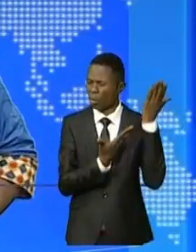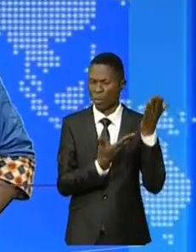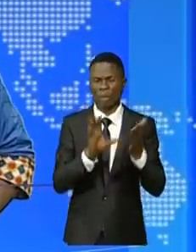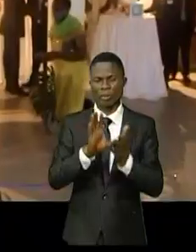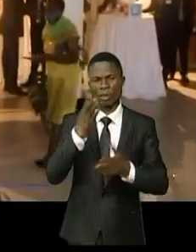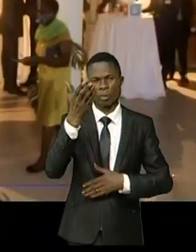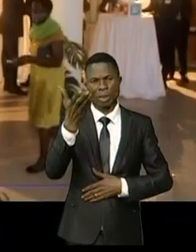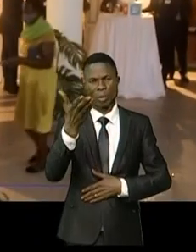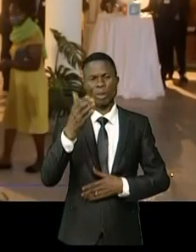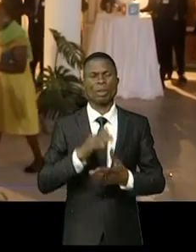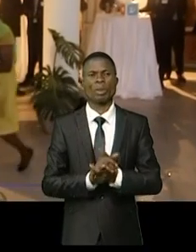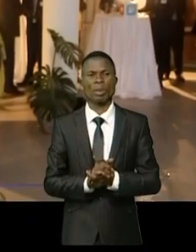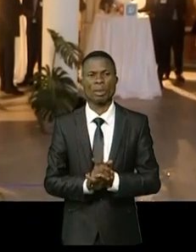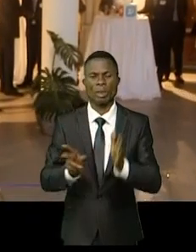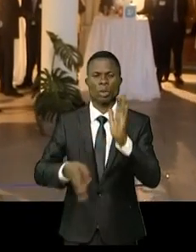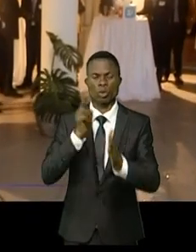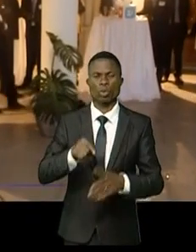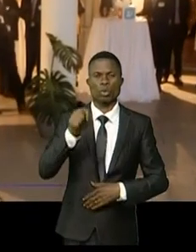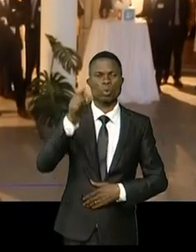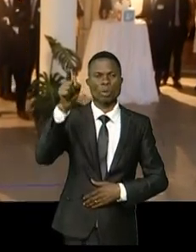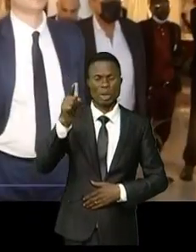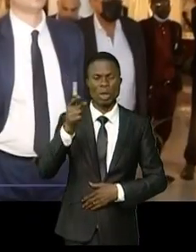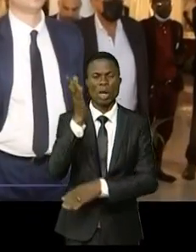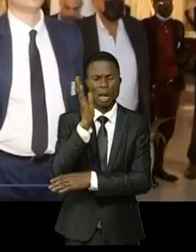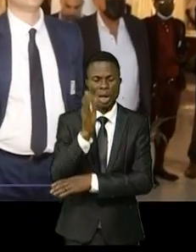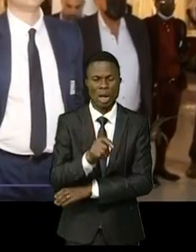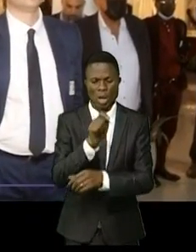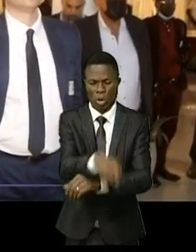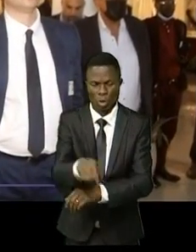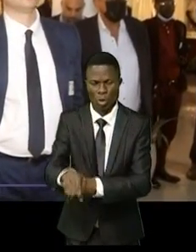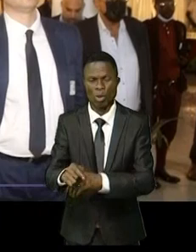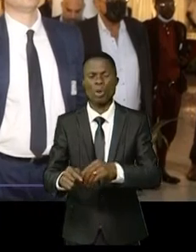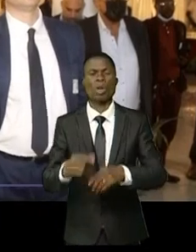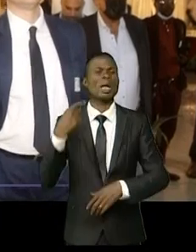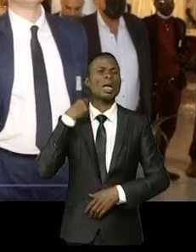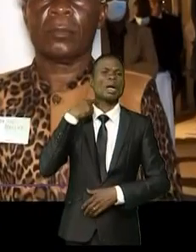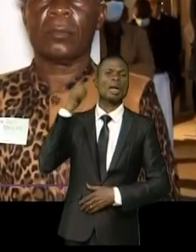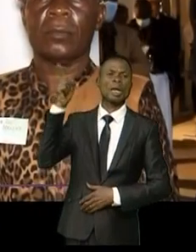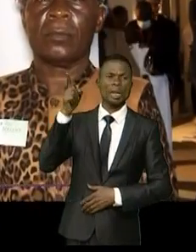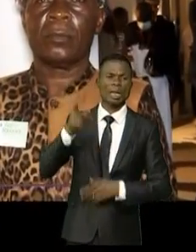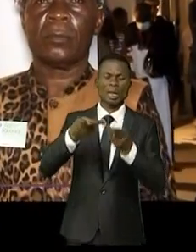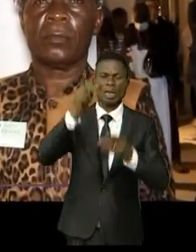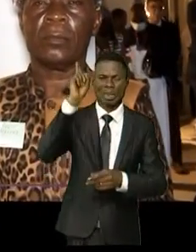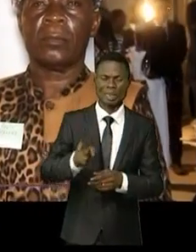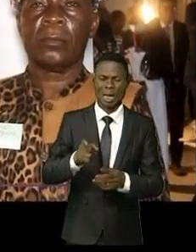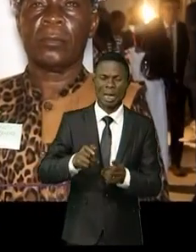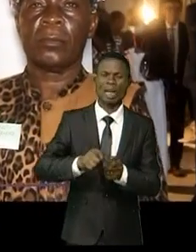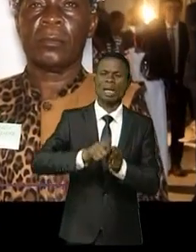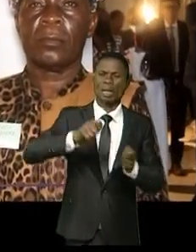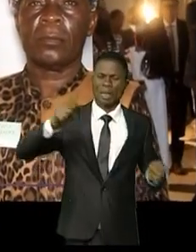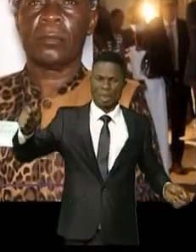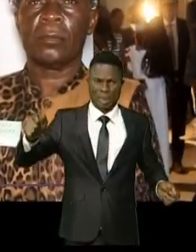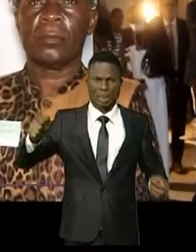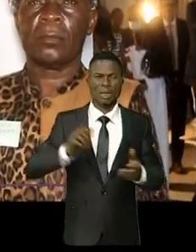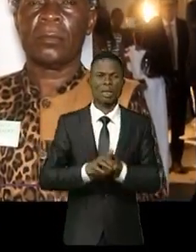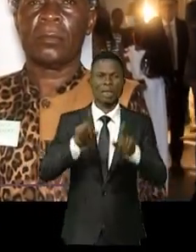Tiala. 12 millions d'arbres seront plantés dans le Kwango sur une superficie de 100 km² à Soakasongo